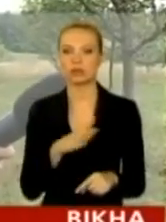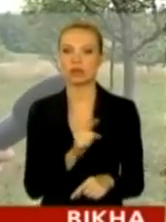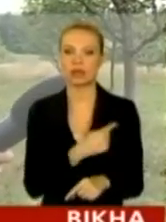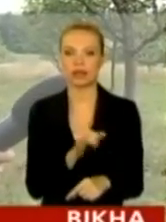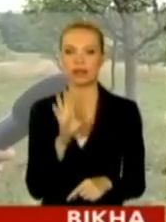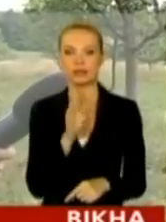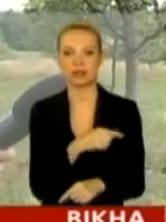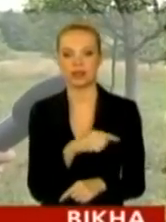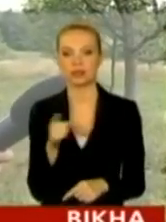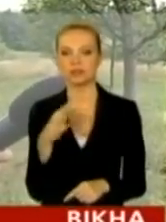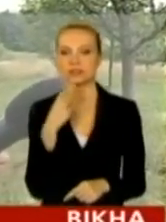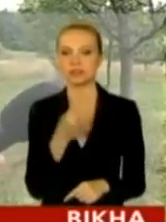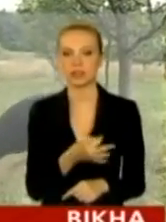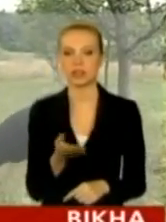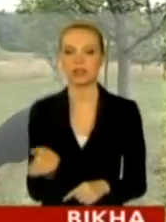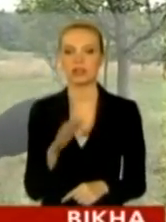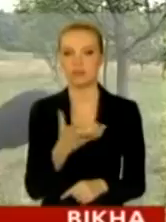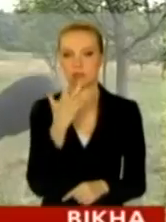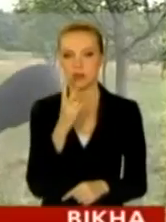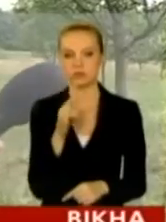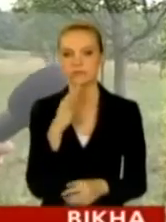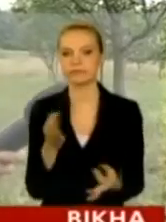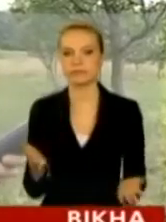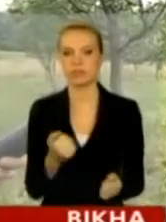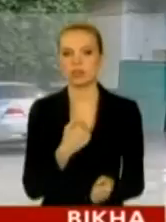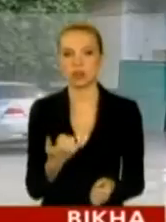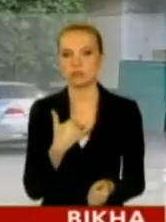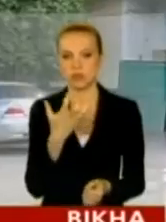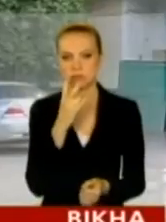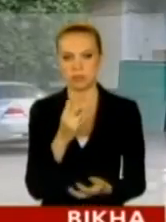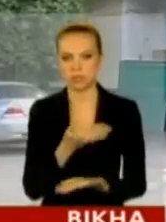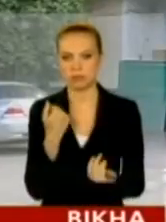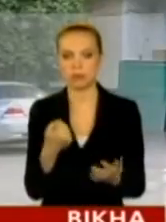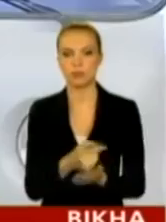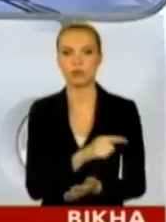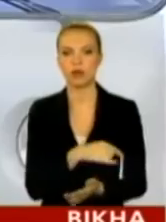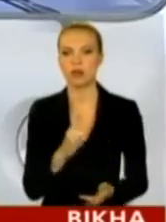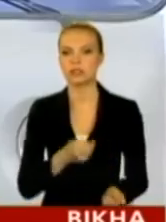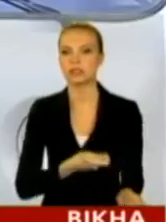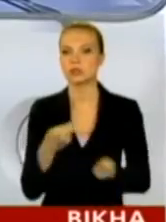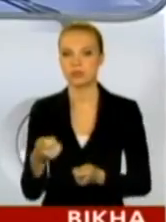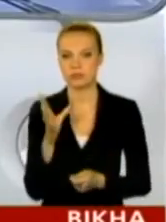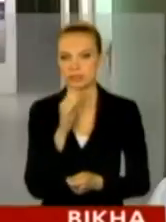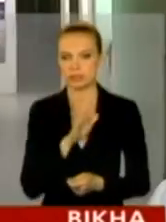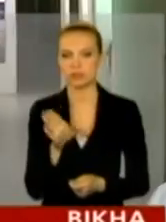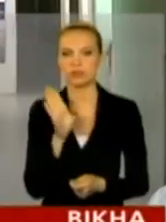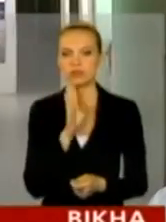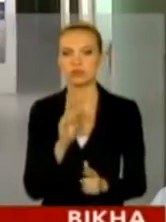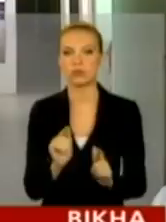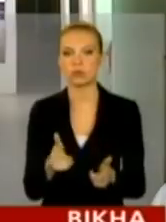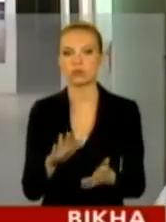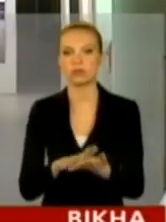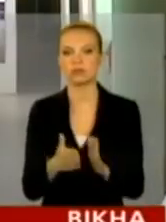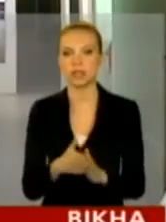лікарка. Лікар сказав лікарці, давай маску. Та сказала, на жаль, немає в нас маски. До лікарні дитину довести не встигли. Дівчинка поступила в